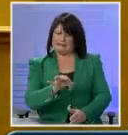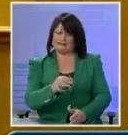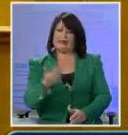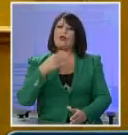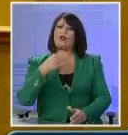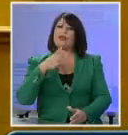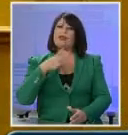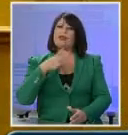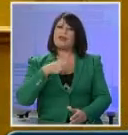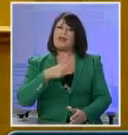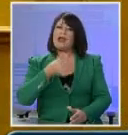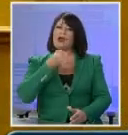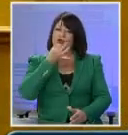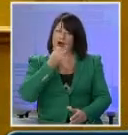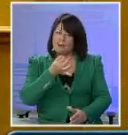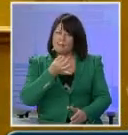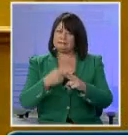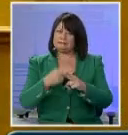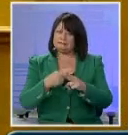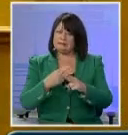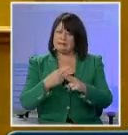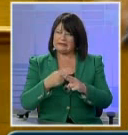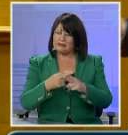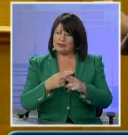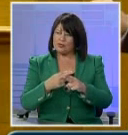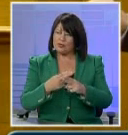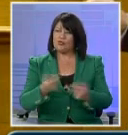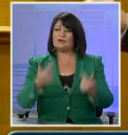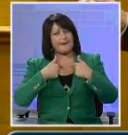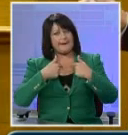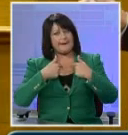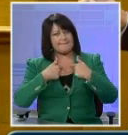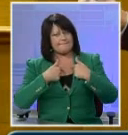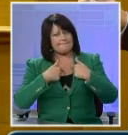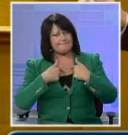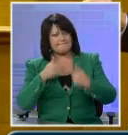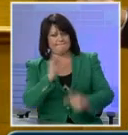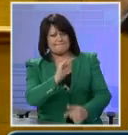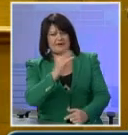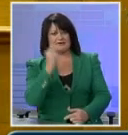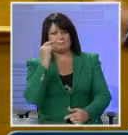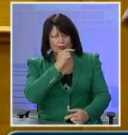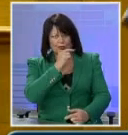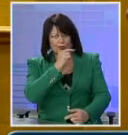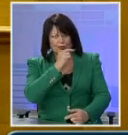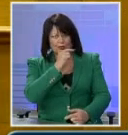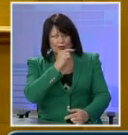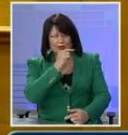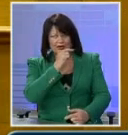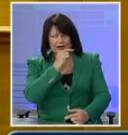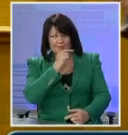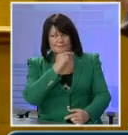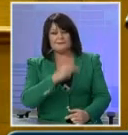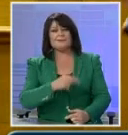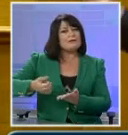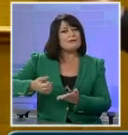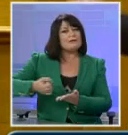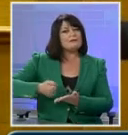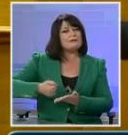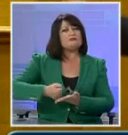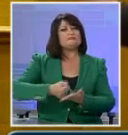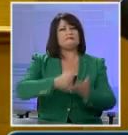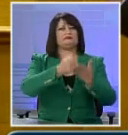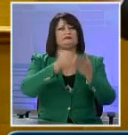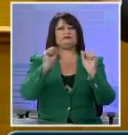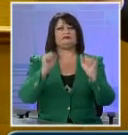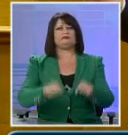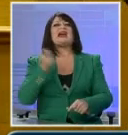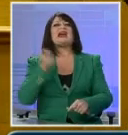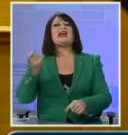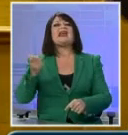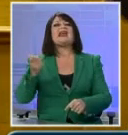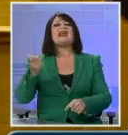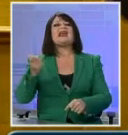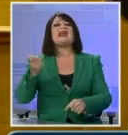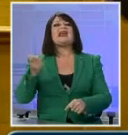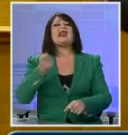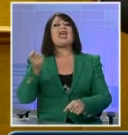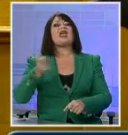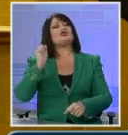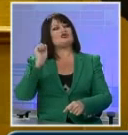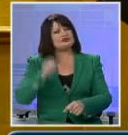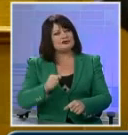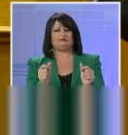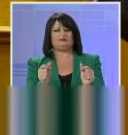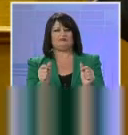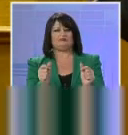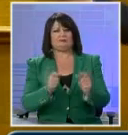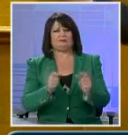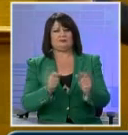Πρωθυπουργέ, εμένουμε και είμαστε μαζί σας στο θέμα διευθέτησης του χρέους, γιατί εσείς το ζήτημα πλέον, εκεί που το φέρατε, με τα 90 δις